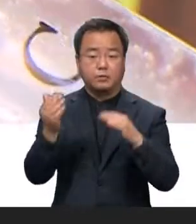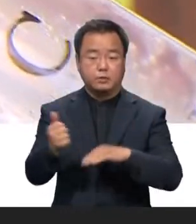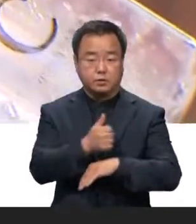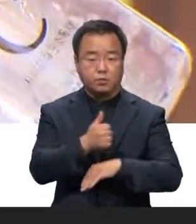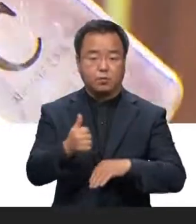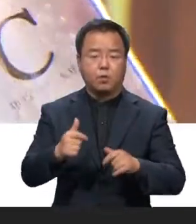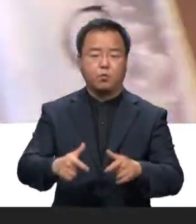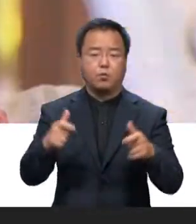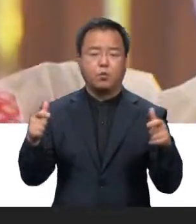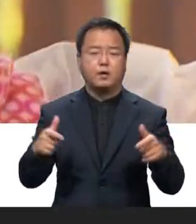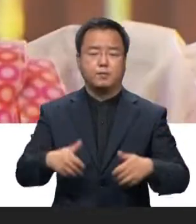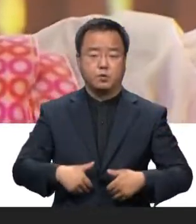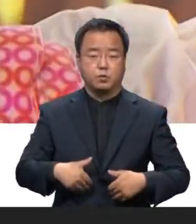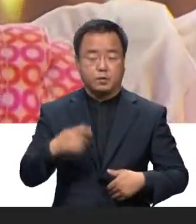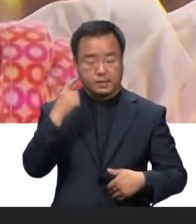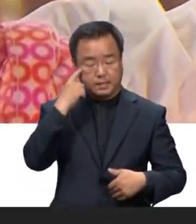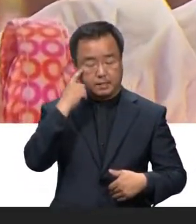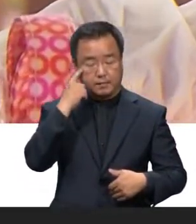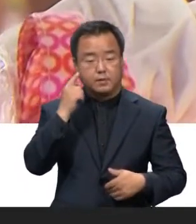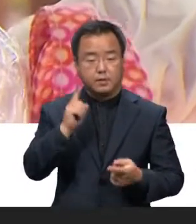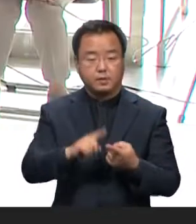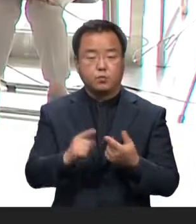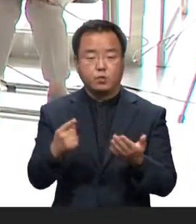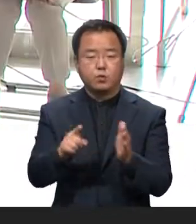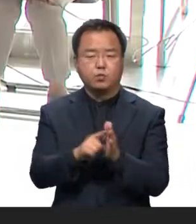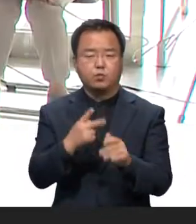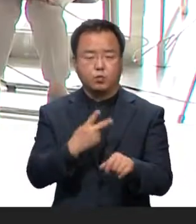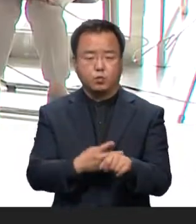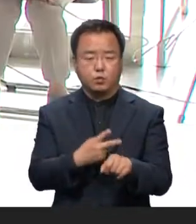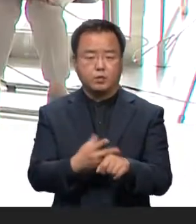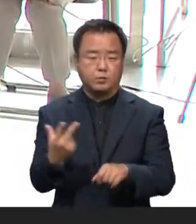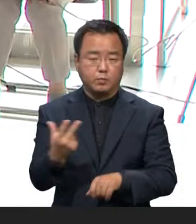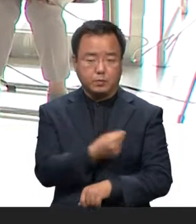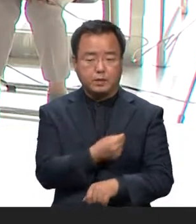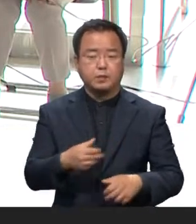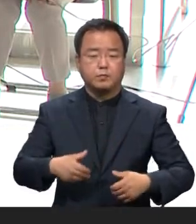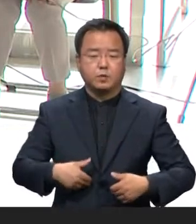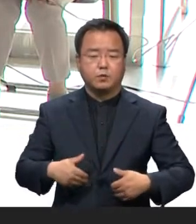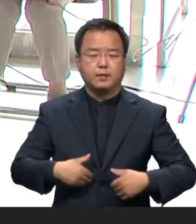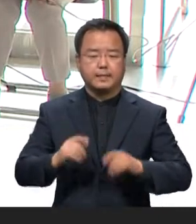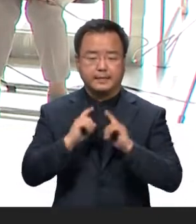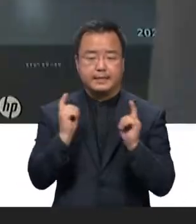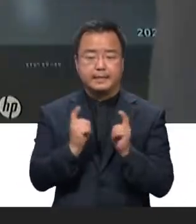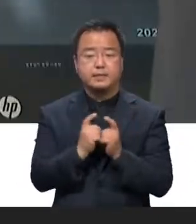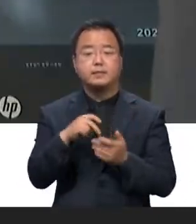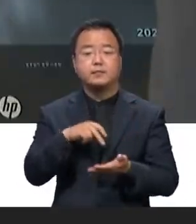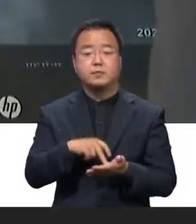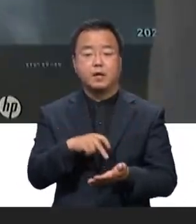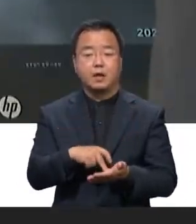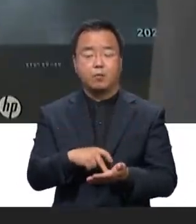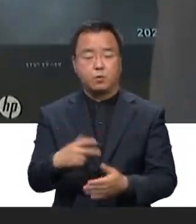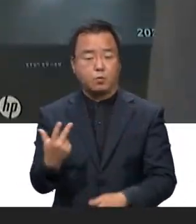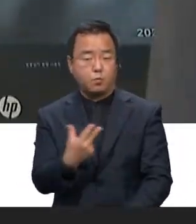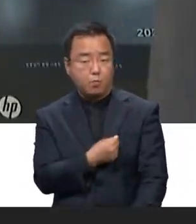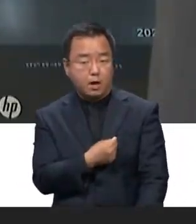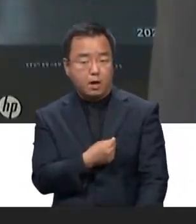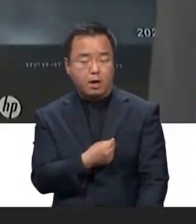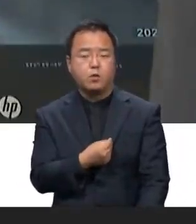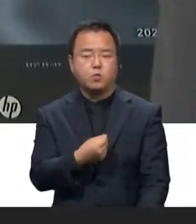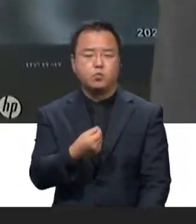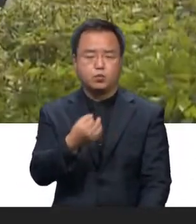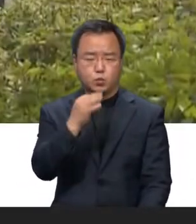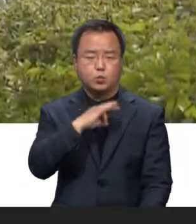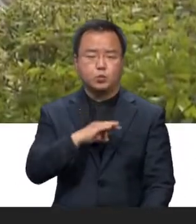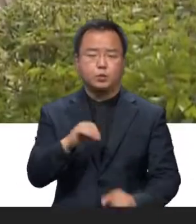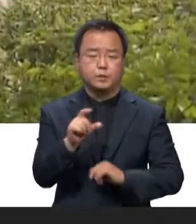그러려면 당연히 교사들이 백인 접점을 맞아야 하고 개인적인 측면에서 봤을 때도 백신을 맞았을 때 더